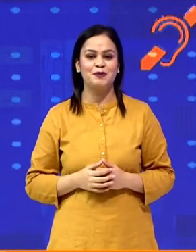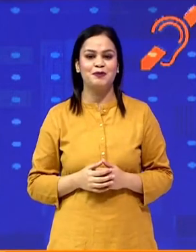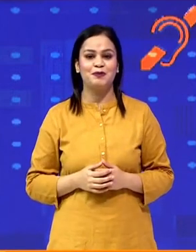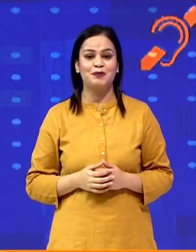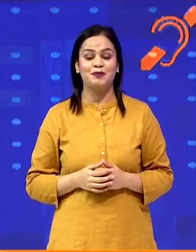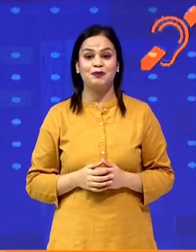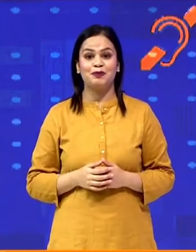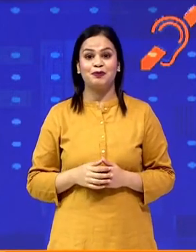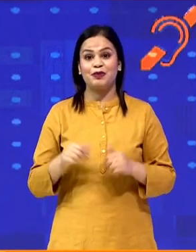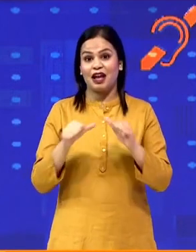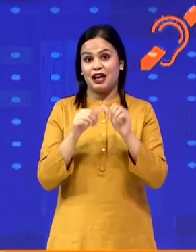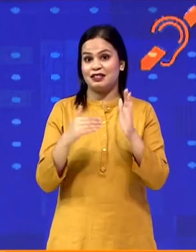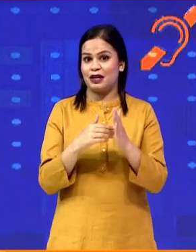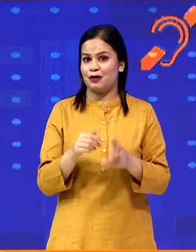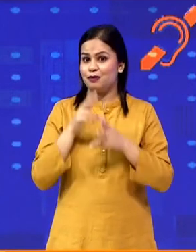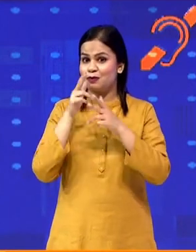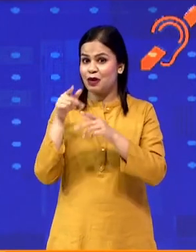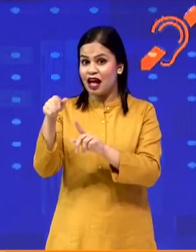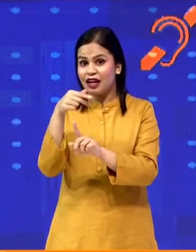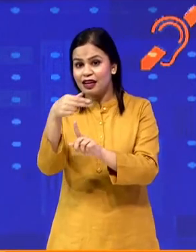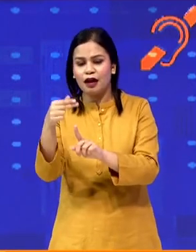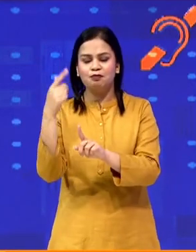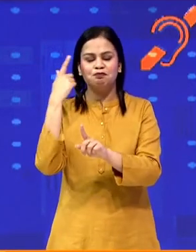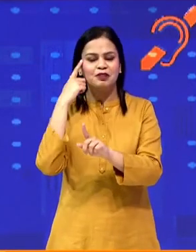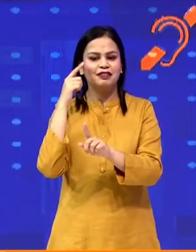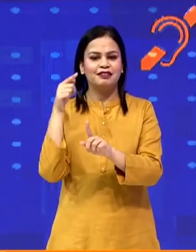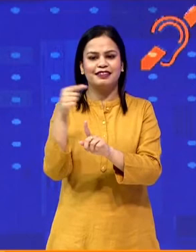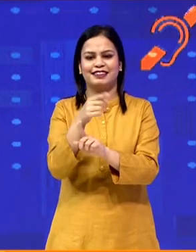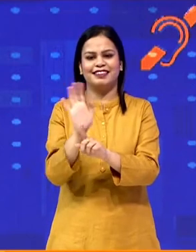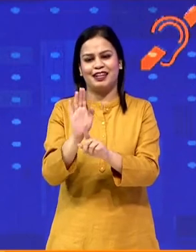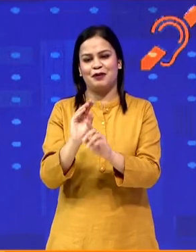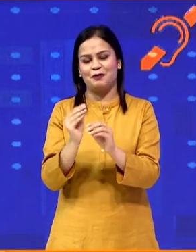मैं उसे नाम पर नहीं जाता हूं